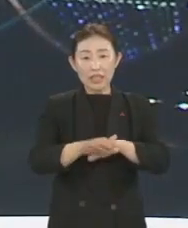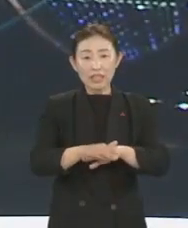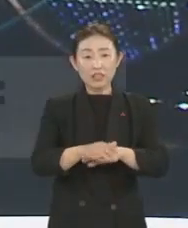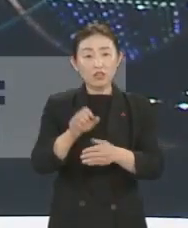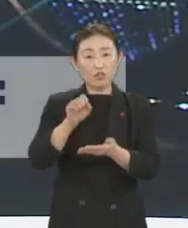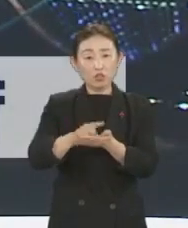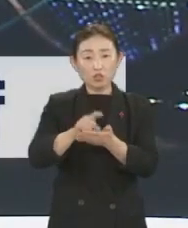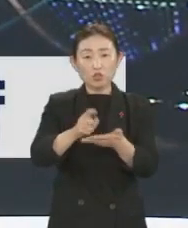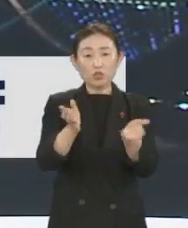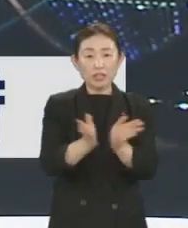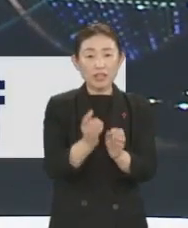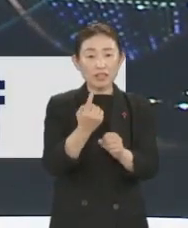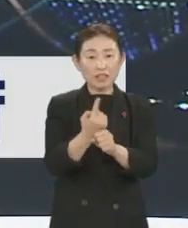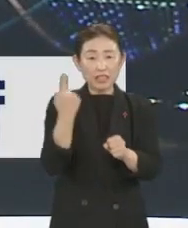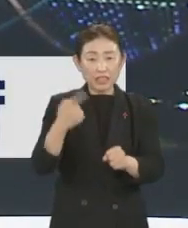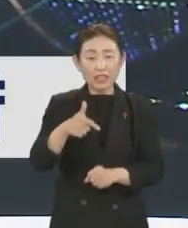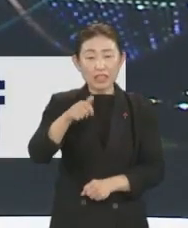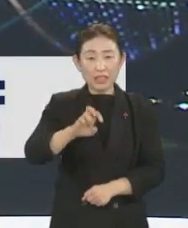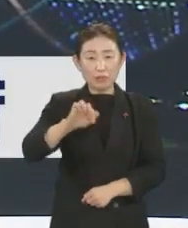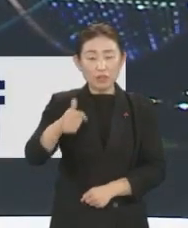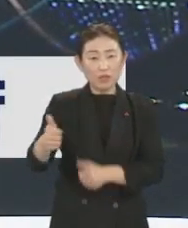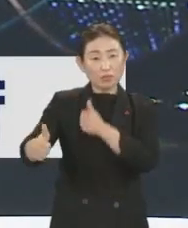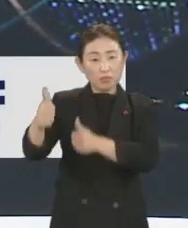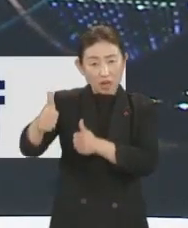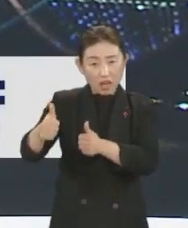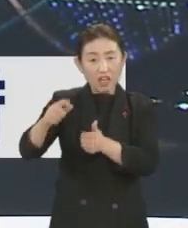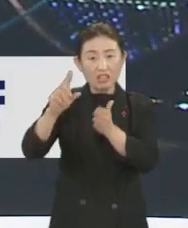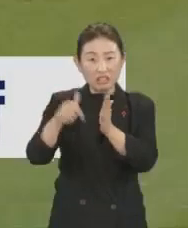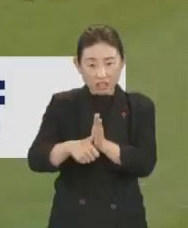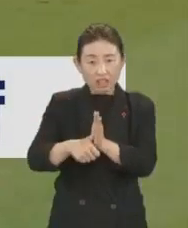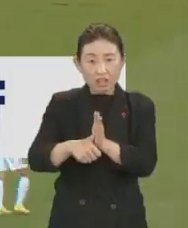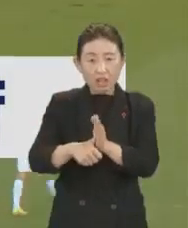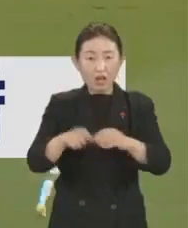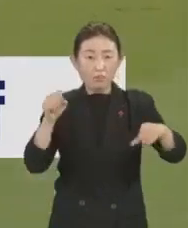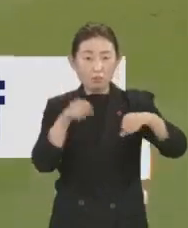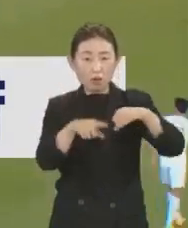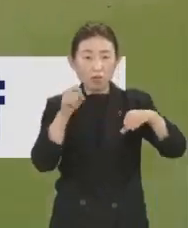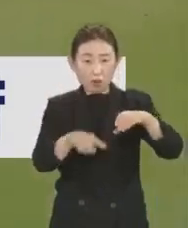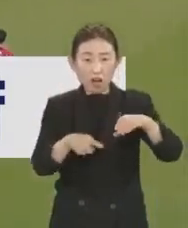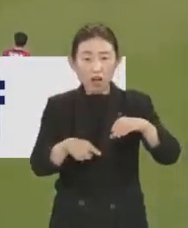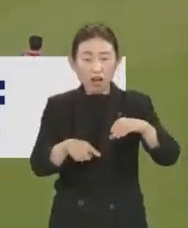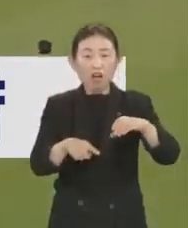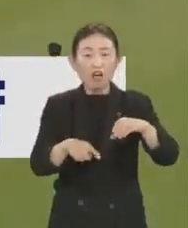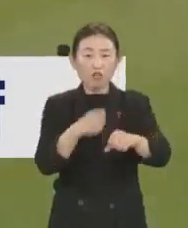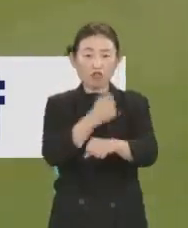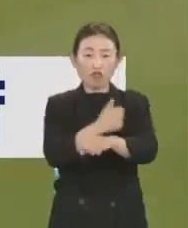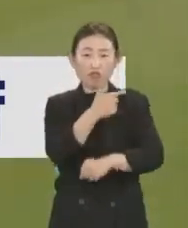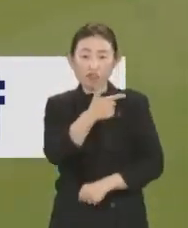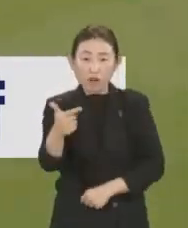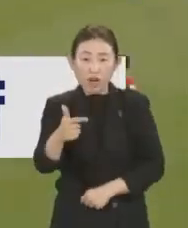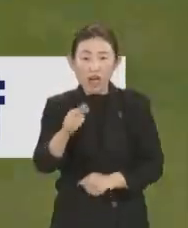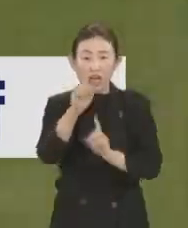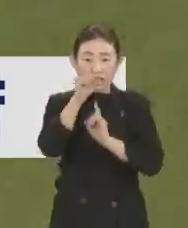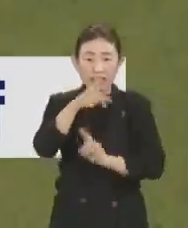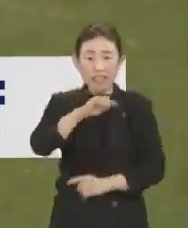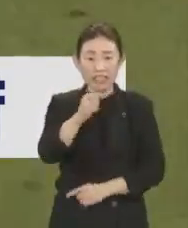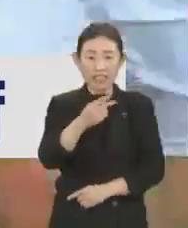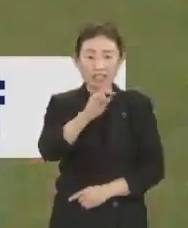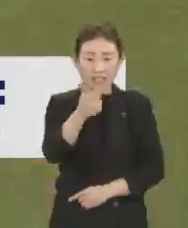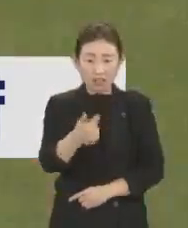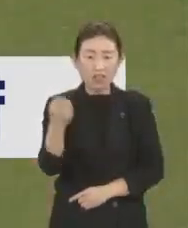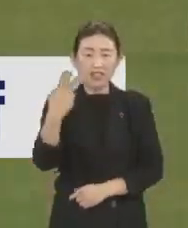대전 하나시티즌이 지난 시즌 김천FC와의 승강 플레이오프 원정에서 내리 두 골을 넣으며 승격의 1등 공신이